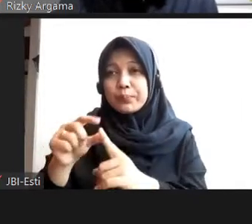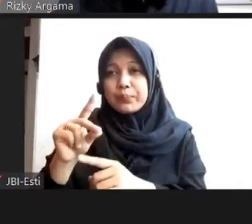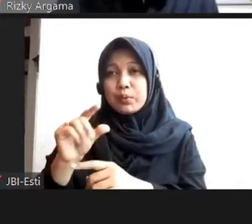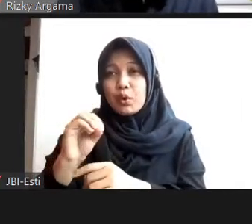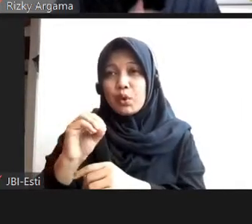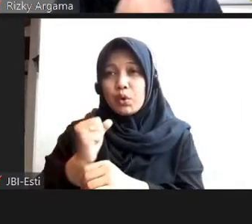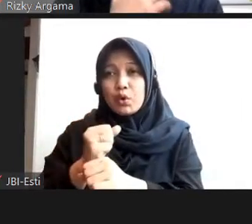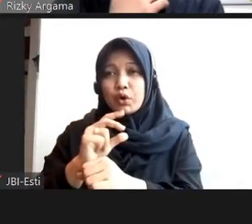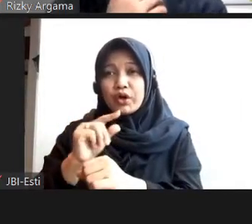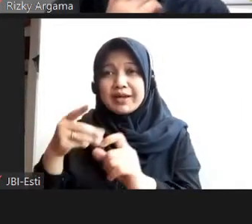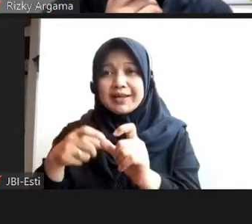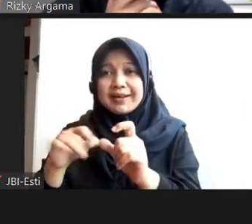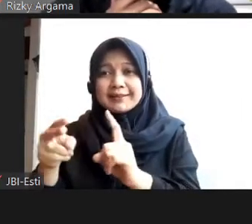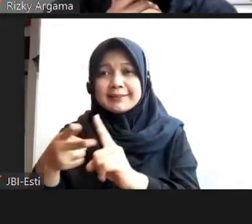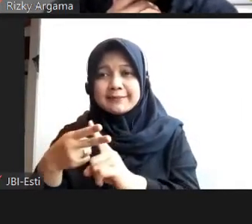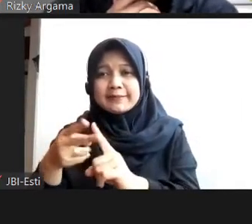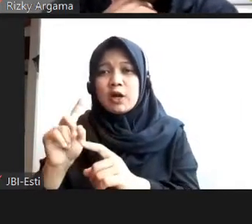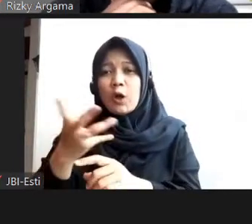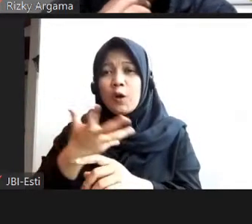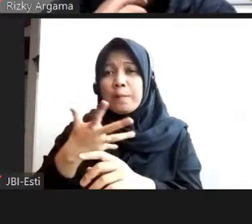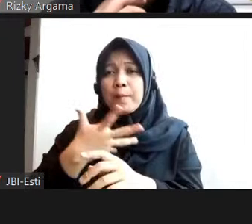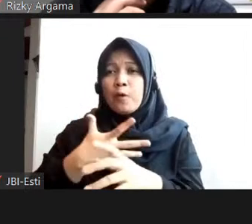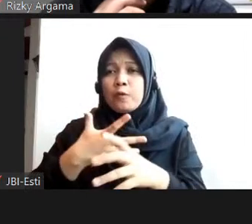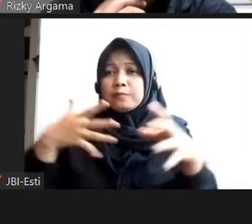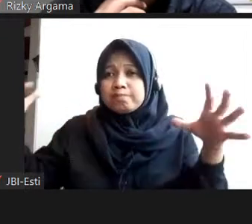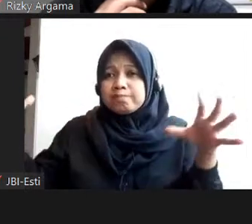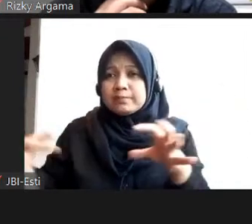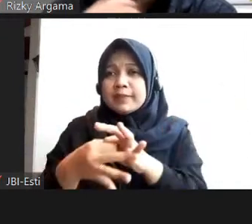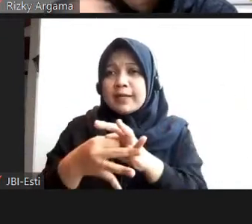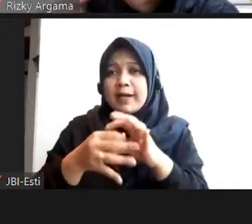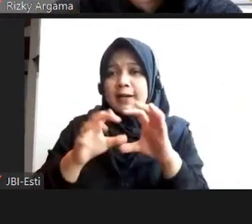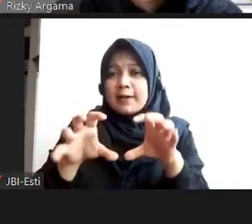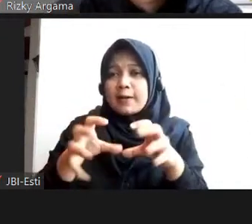dalam membangun jaringan dengan mereka yang benar-benar bisa dipercaya